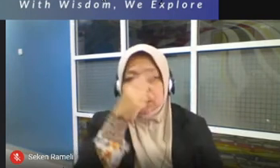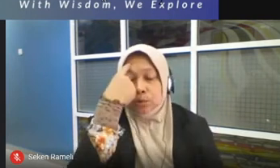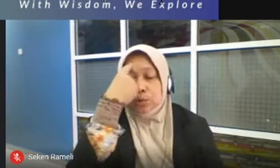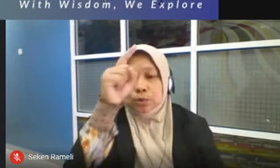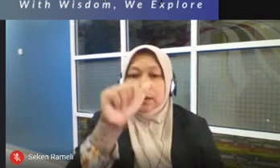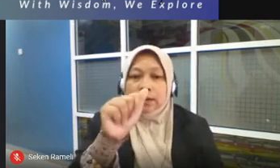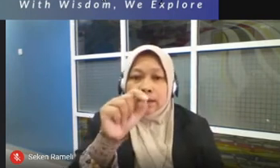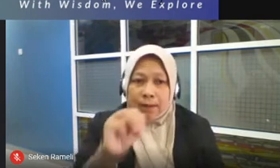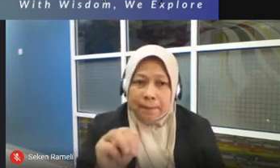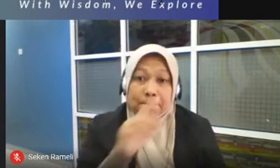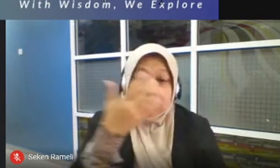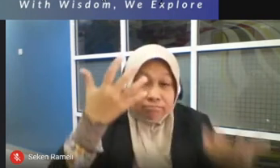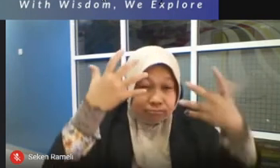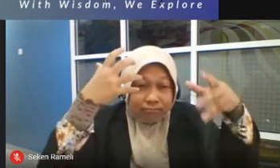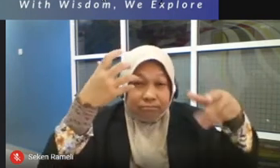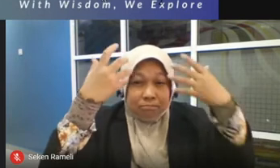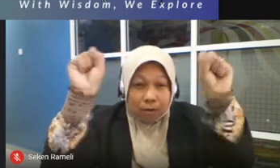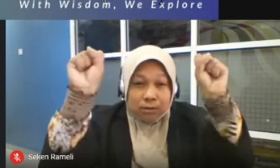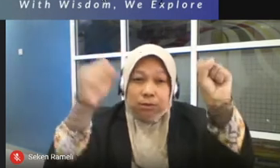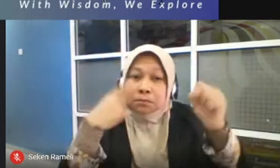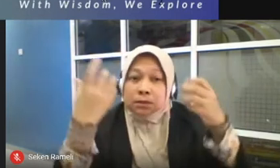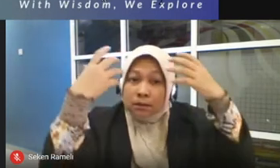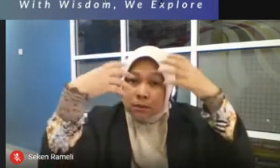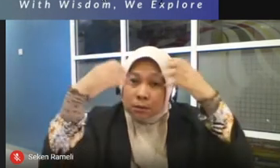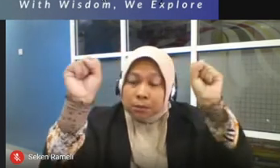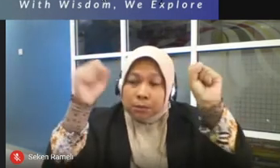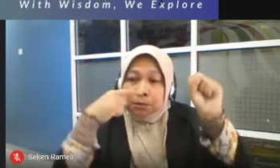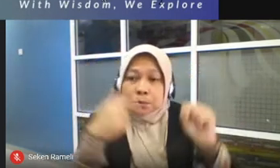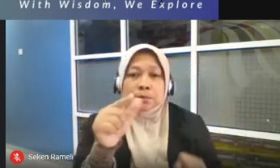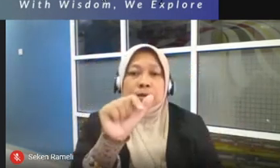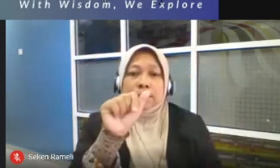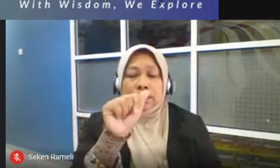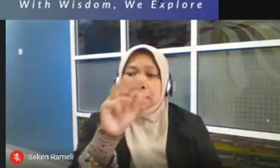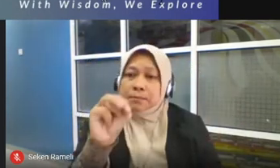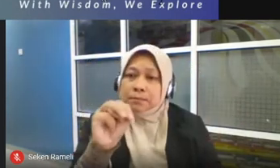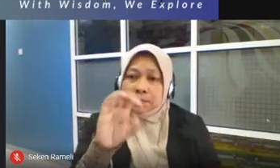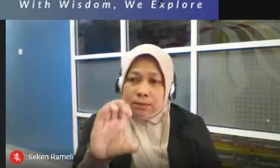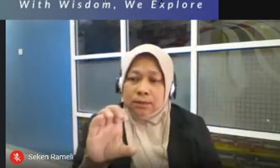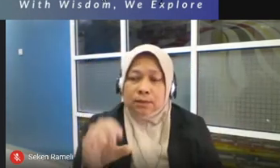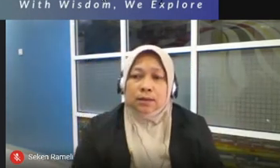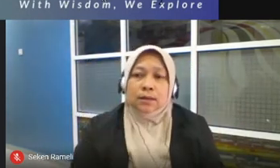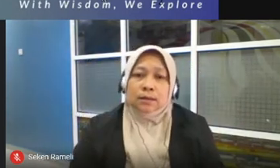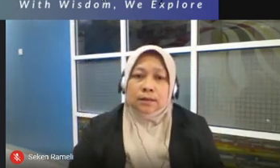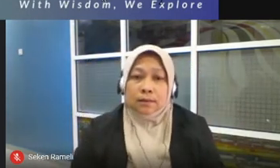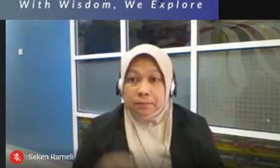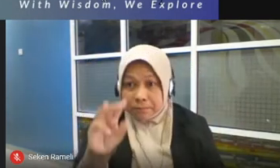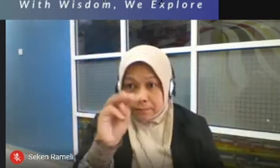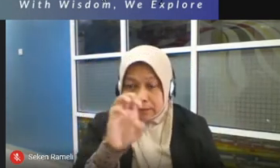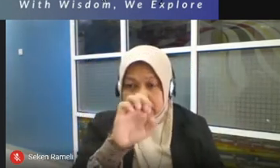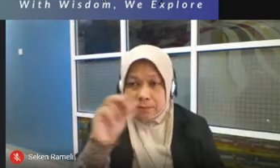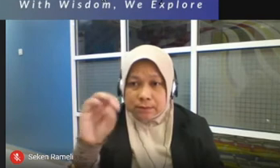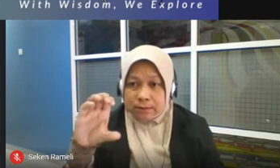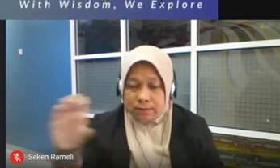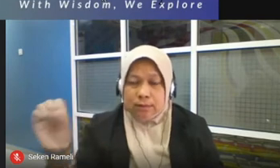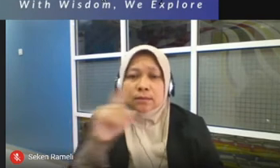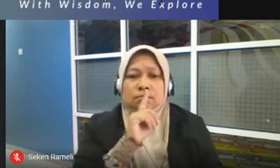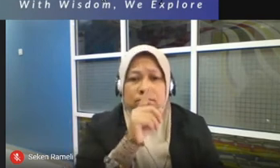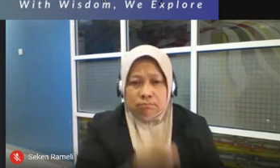yang mana bos dia ataupun CEO kepada Akademi Pengacara Malaysia APM